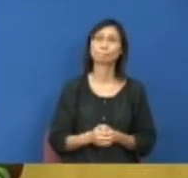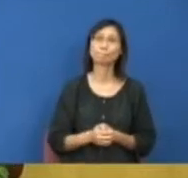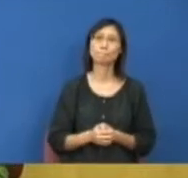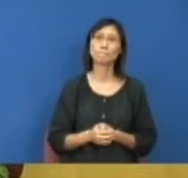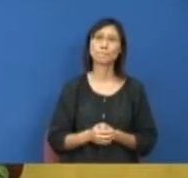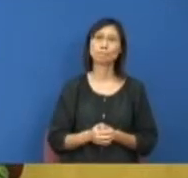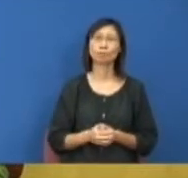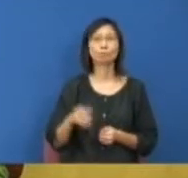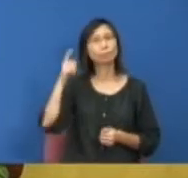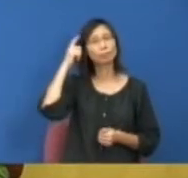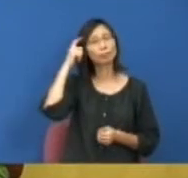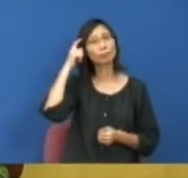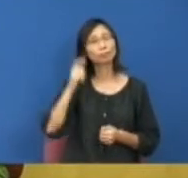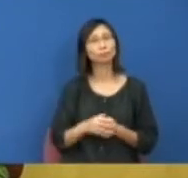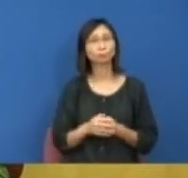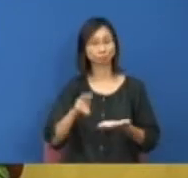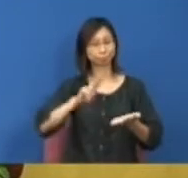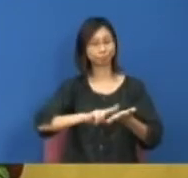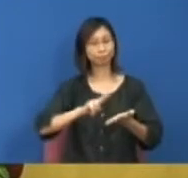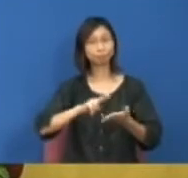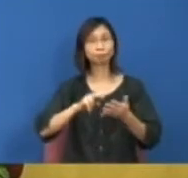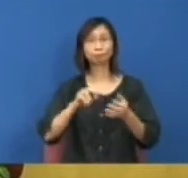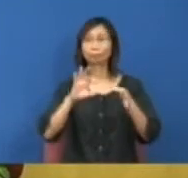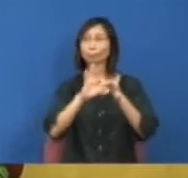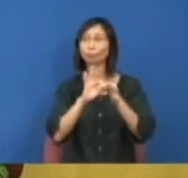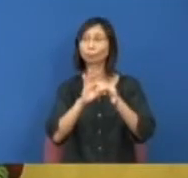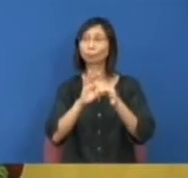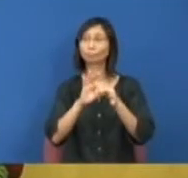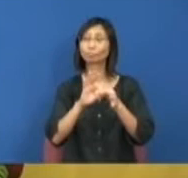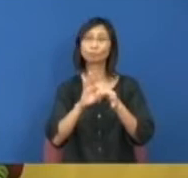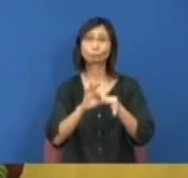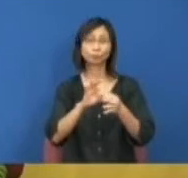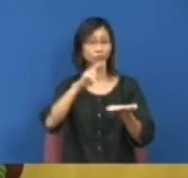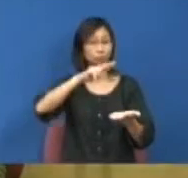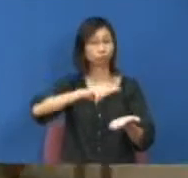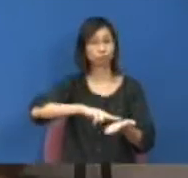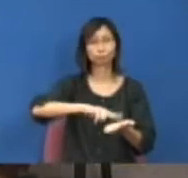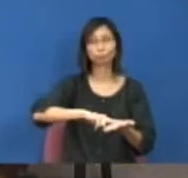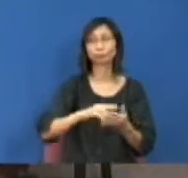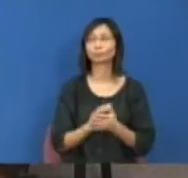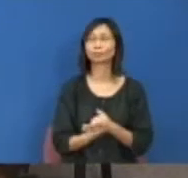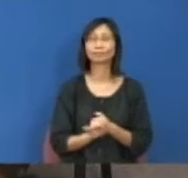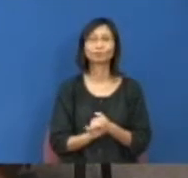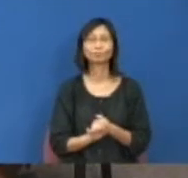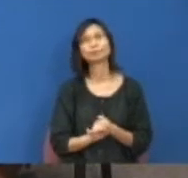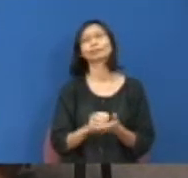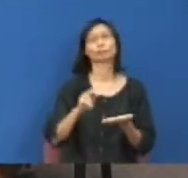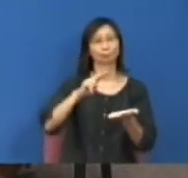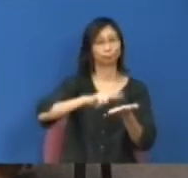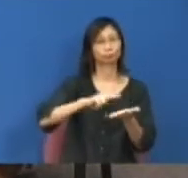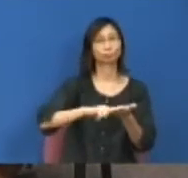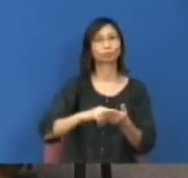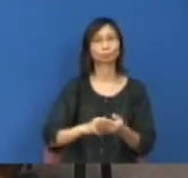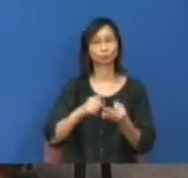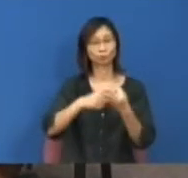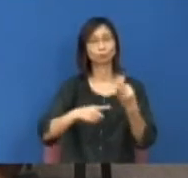阿 Jane 嗰封信啦。咁 唔係 Jane 姐啊 ，Louis 啊 ，I love Jane。 Louis 啊 ，Jane。OK，